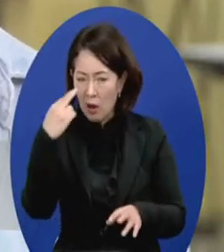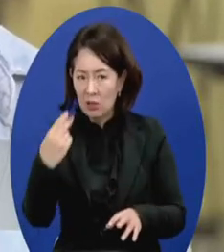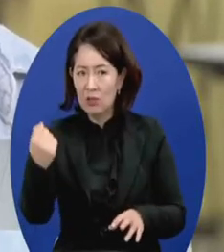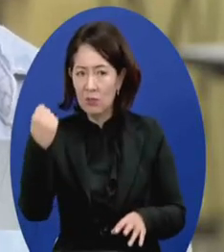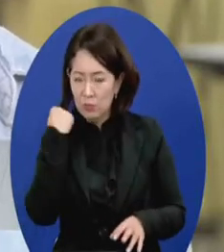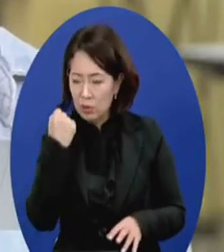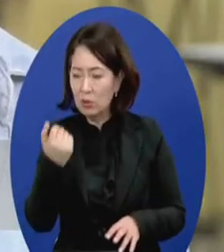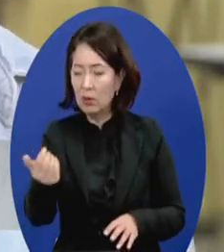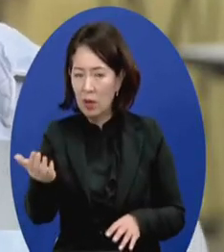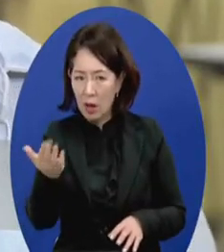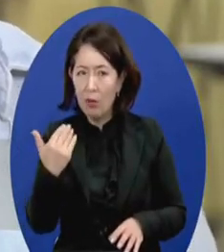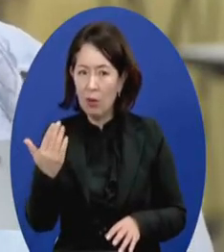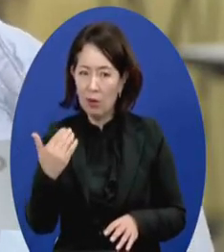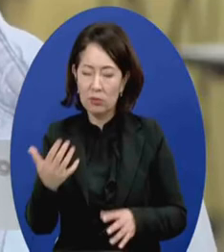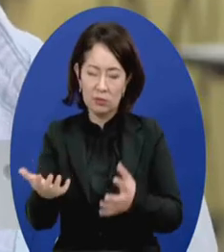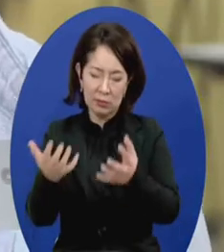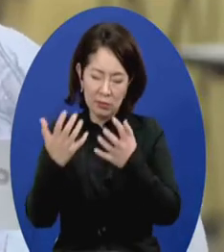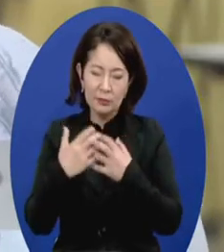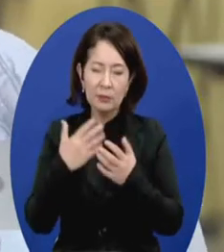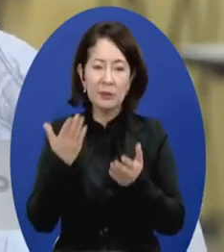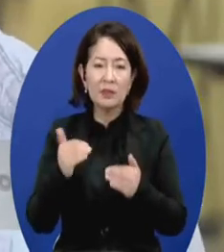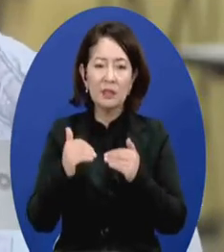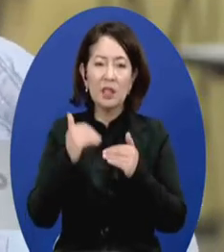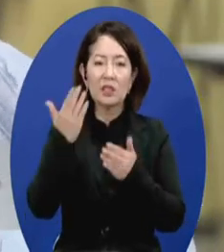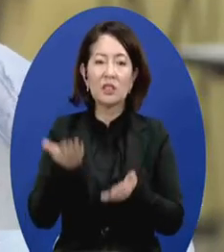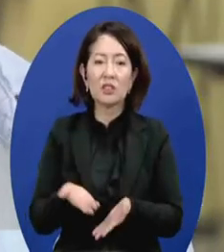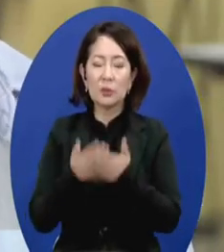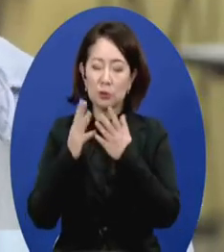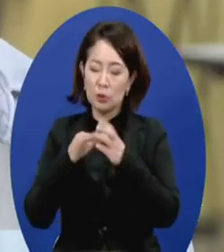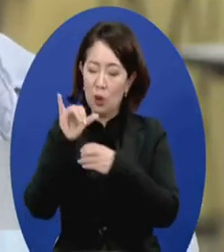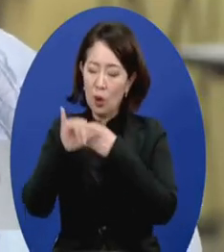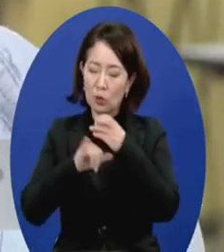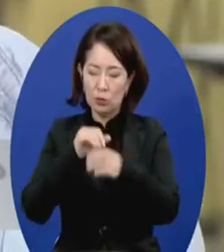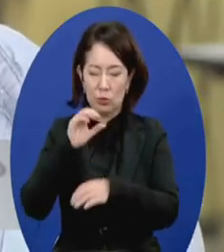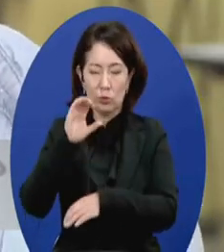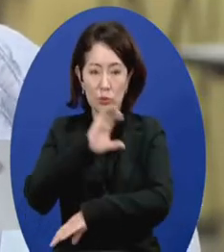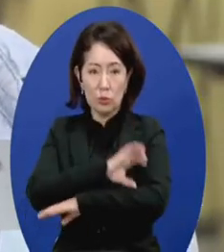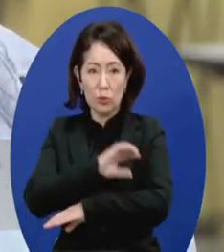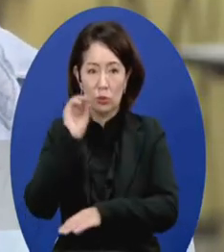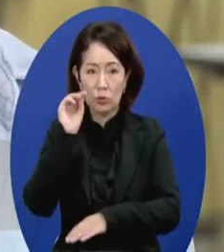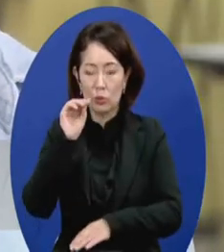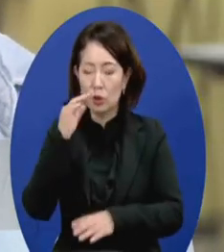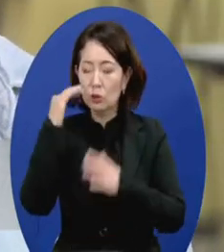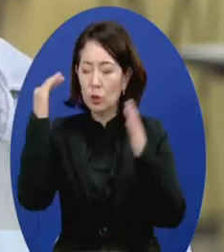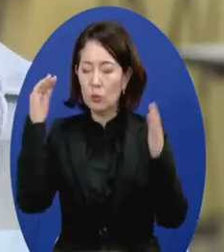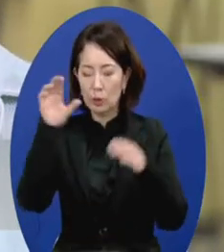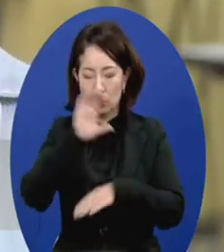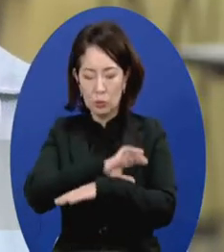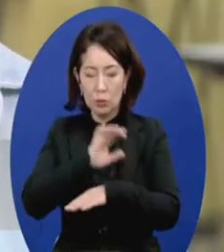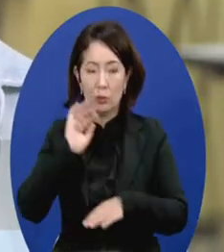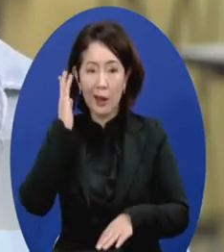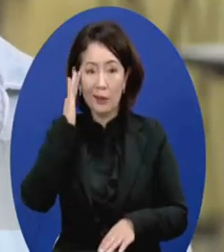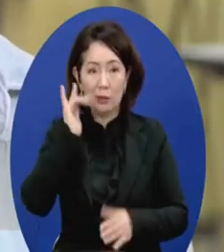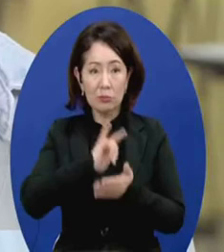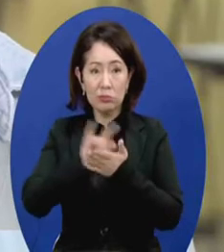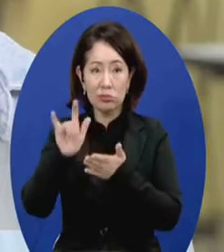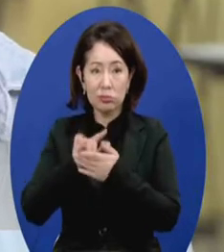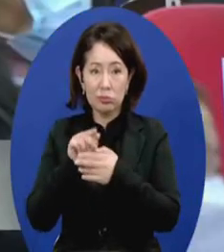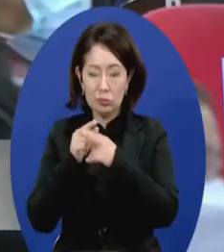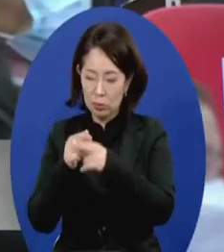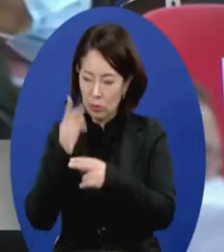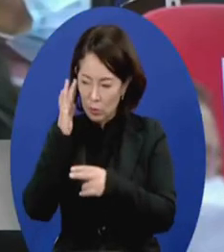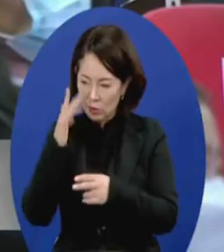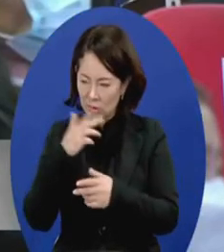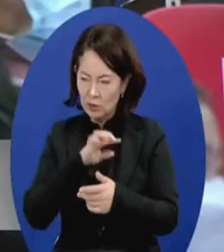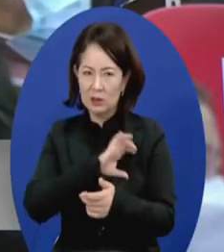бол тэрийг нь дэшээ дэмжиж олон улс руу ингээд нэр хүндтэй том том сургуульд төр явуулах юм бодлого маш